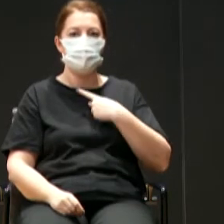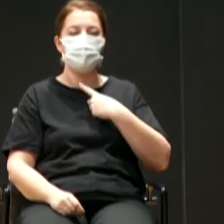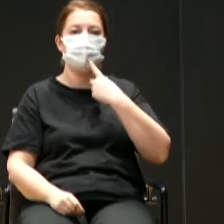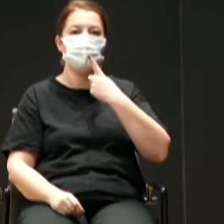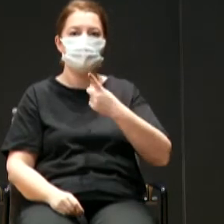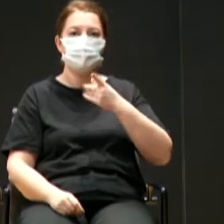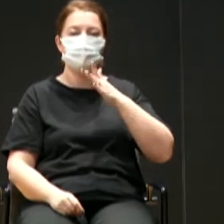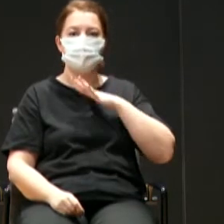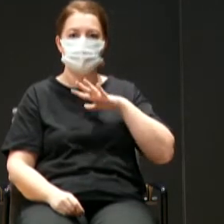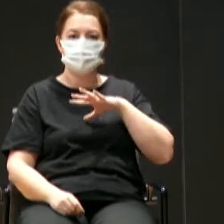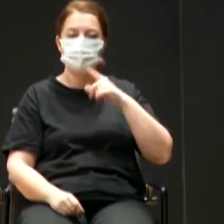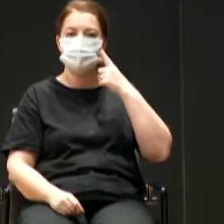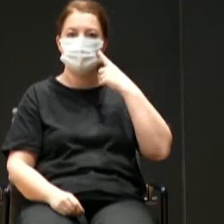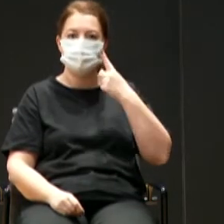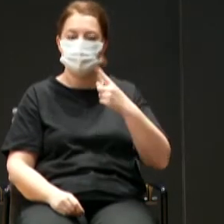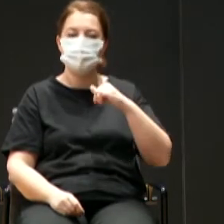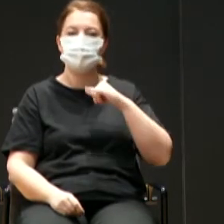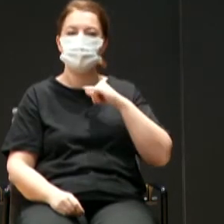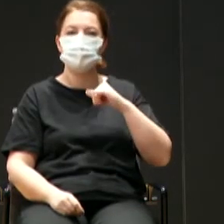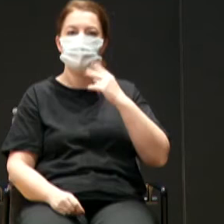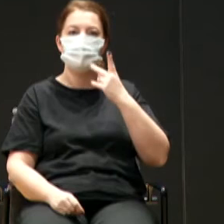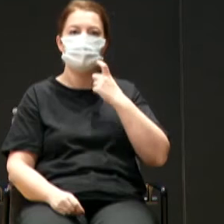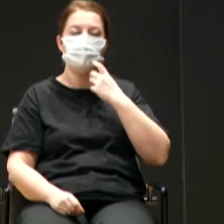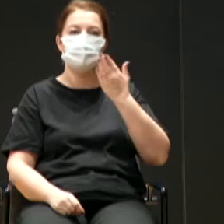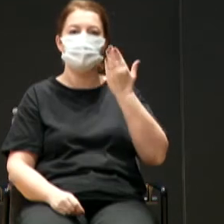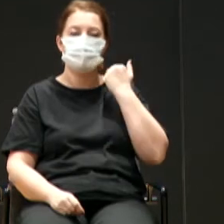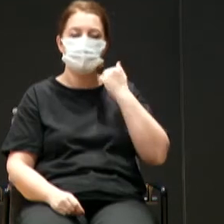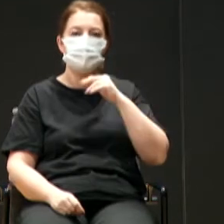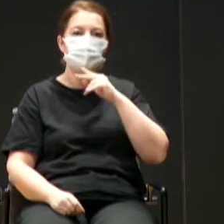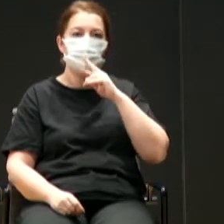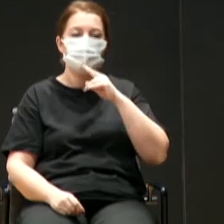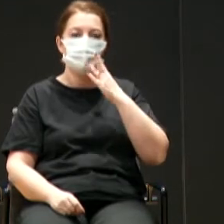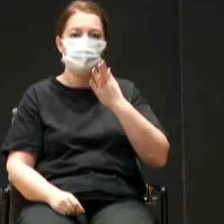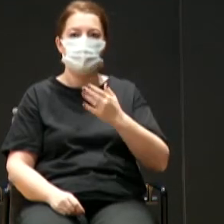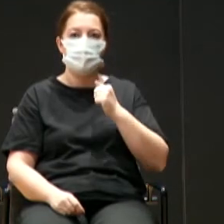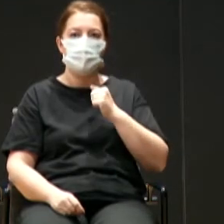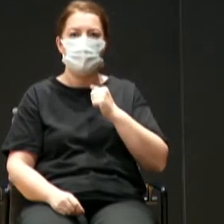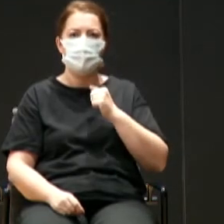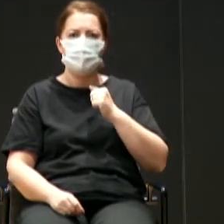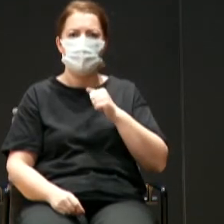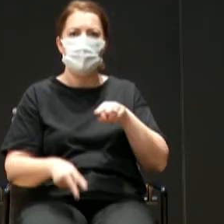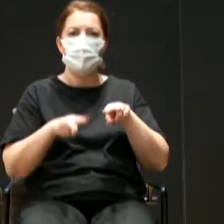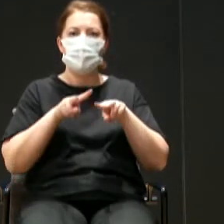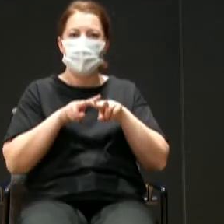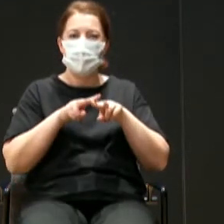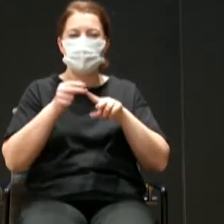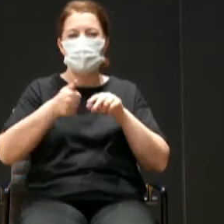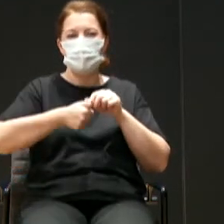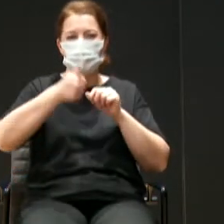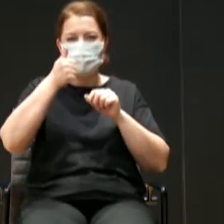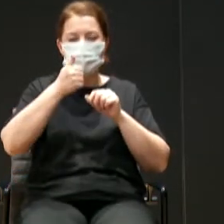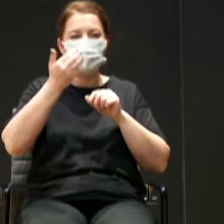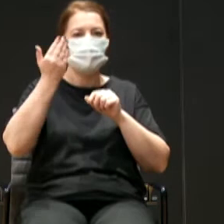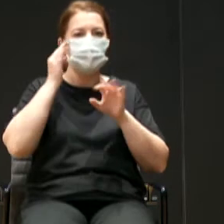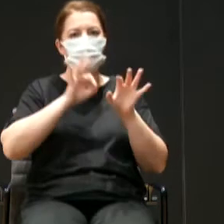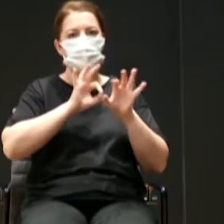istiyorum. Bakın. Yaklaşık 2 yıl önceki konuşmasında Mehmet Murat Çalık yine bu kürsüden aynı kelimeyi